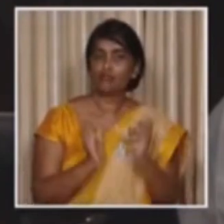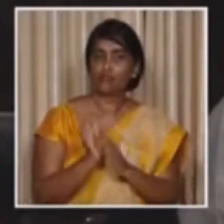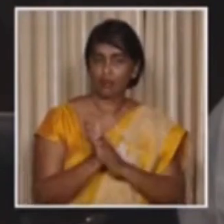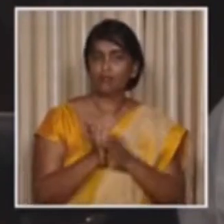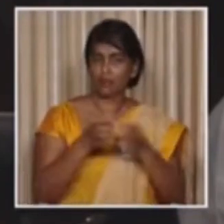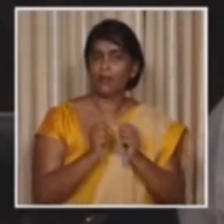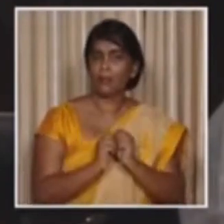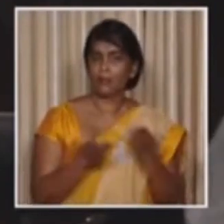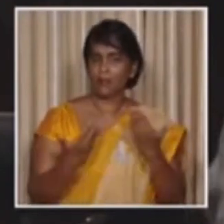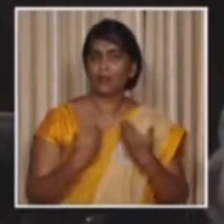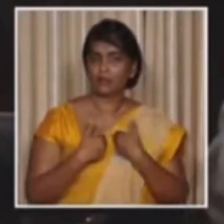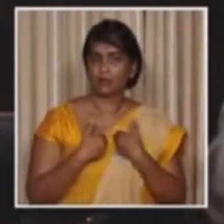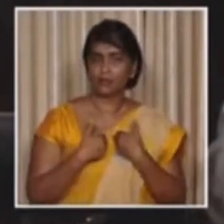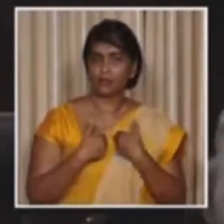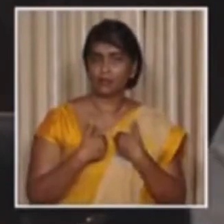කළා හරි මේක කරන්න. අපිට දැන්